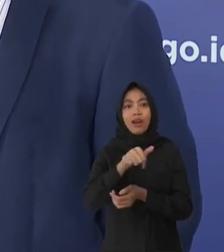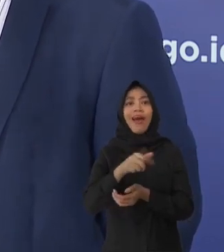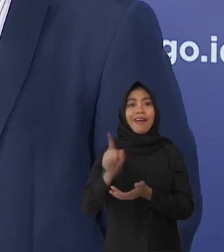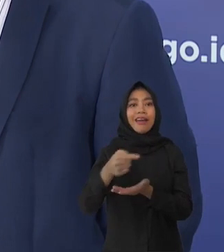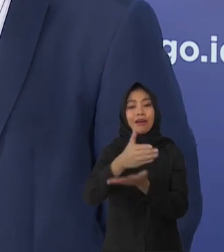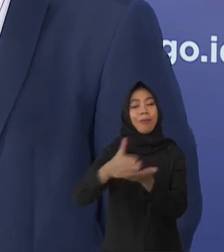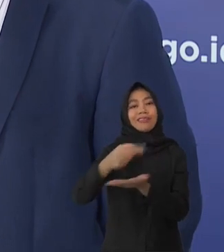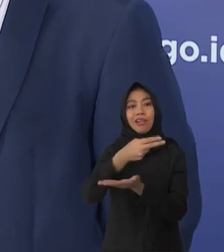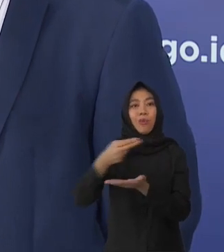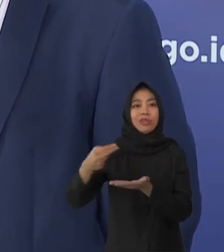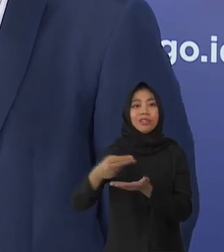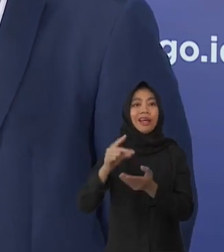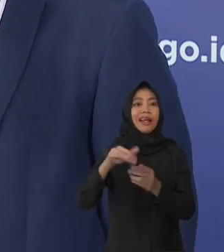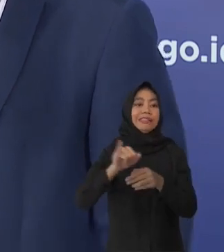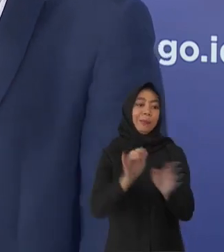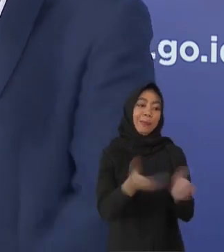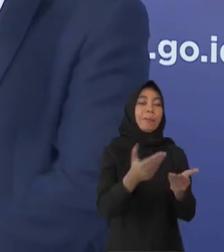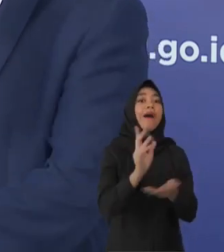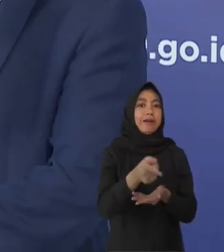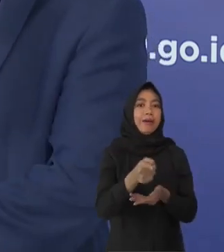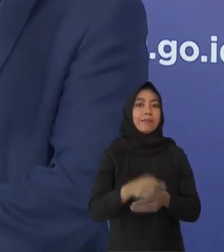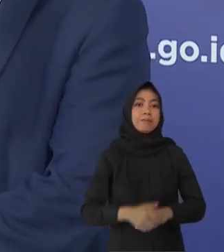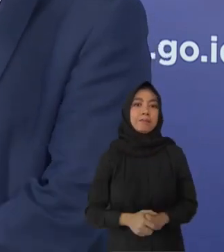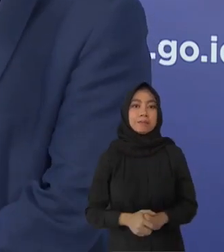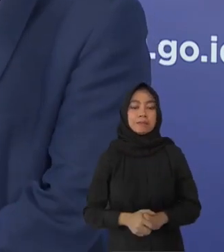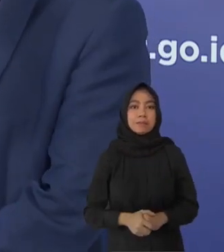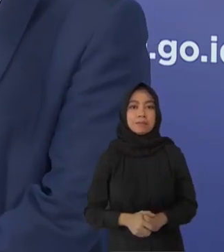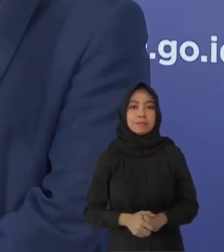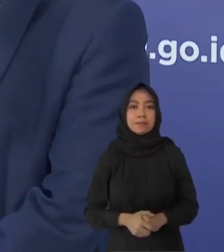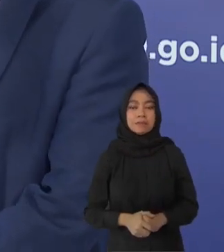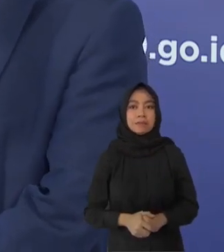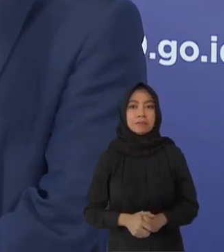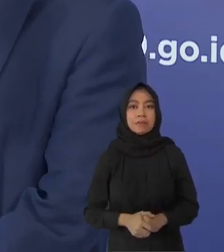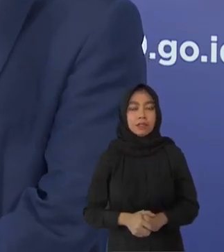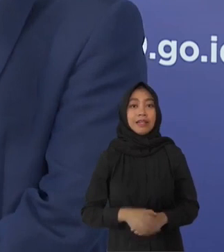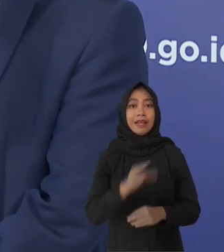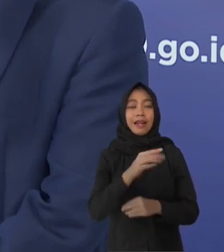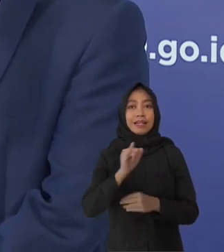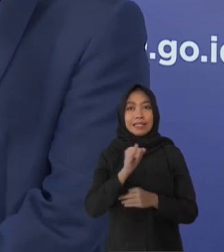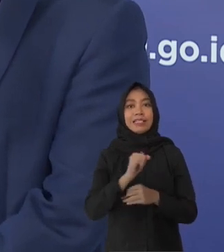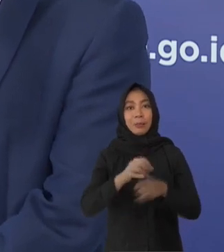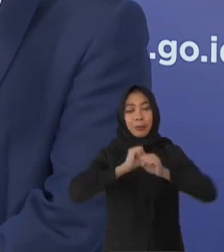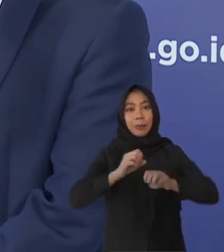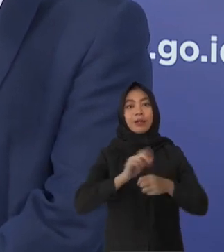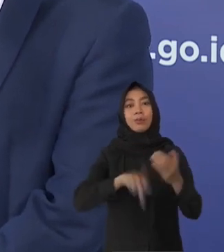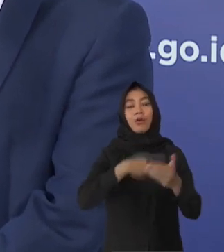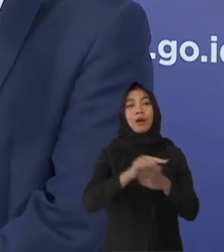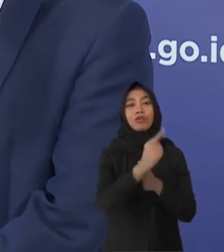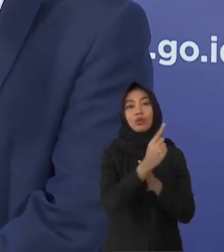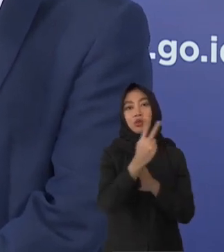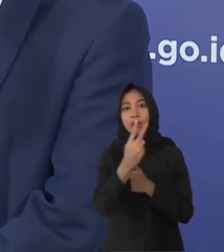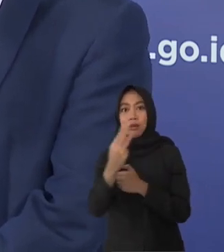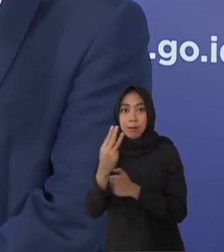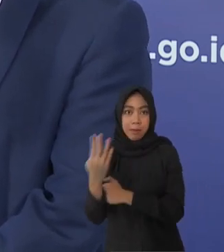perbatasan. RRI mengudara di 4 programa, programa 1, programa 2, programa 3,